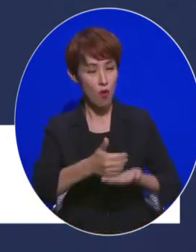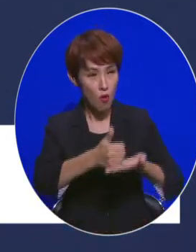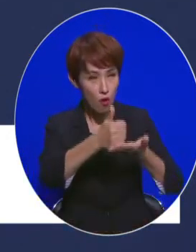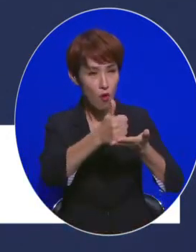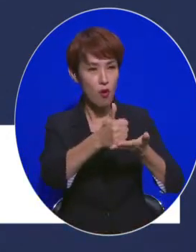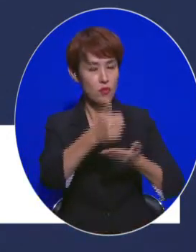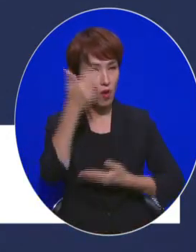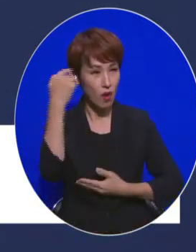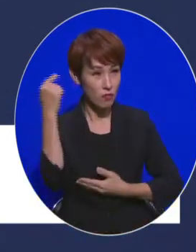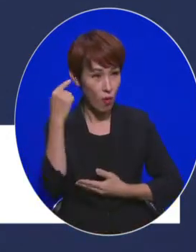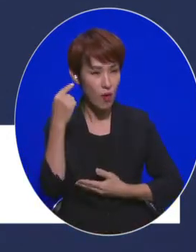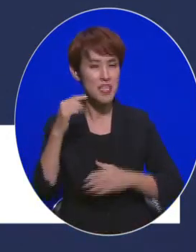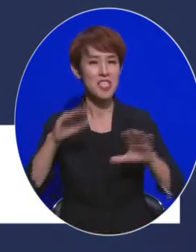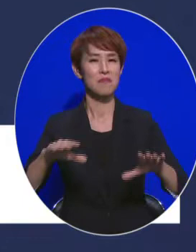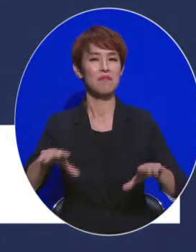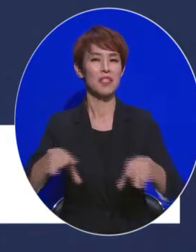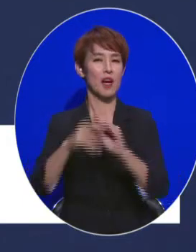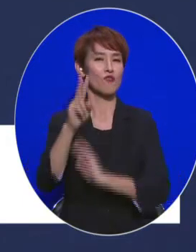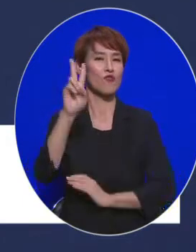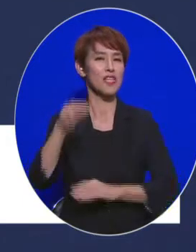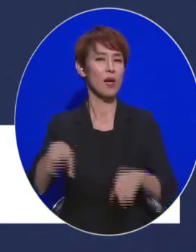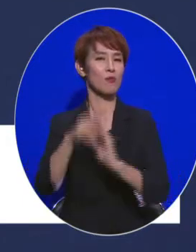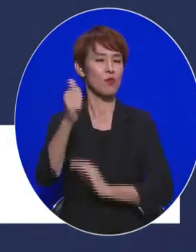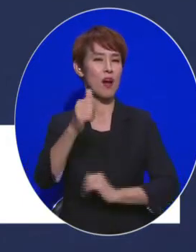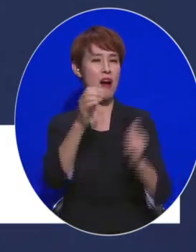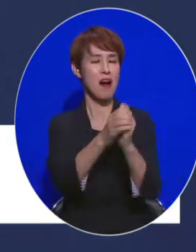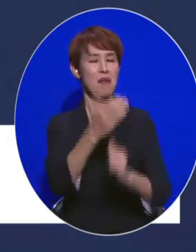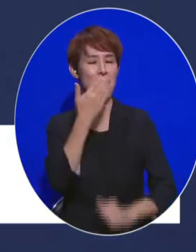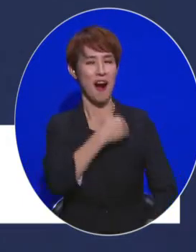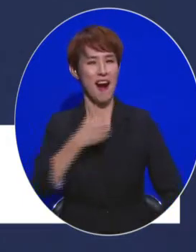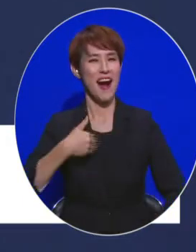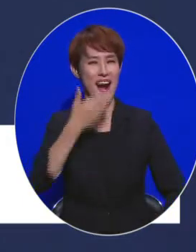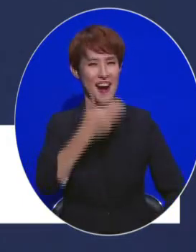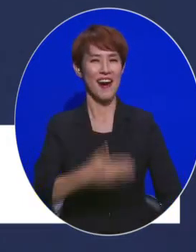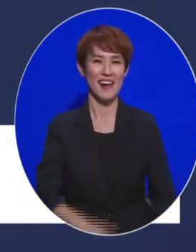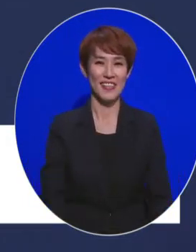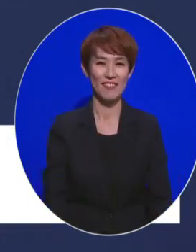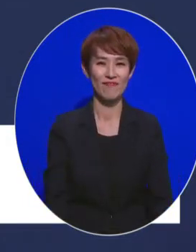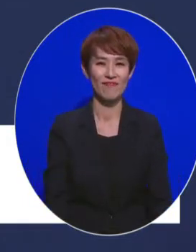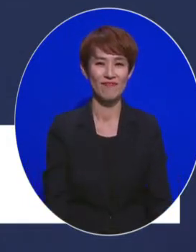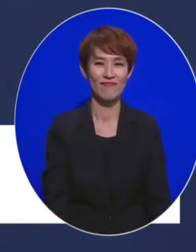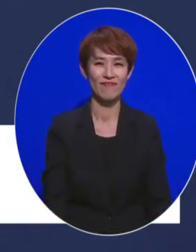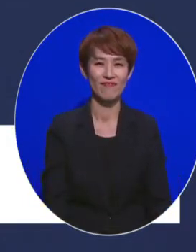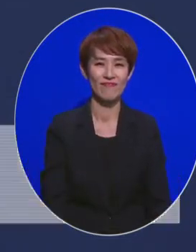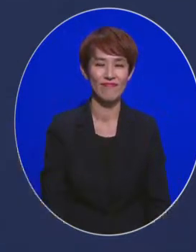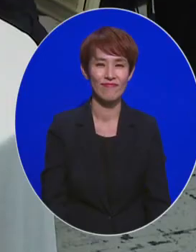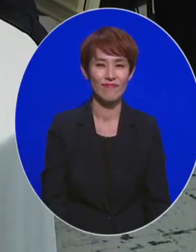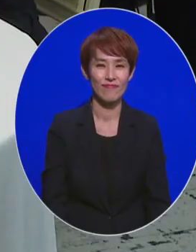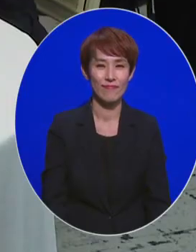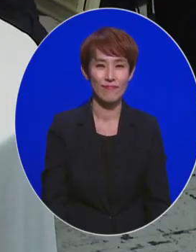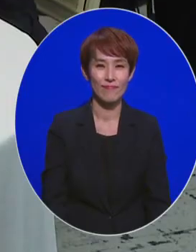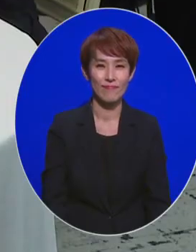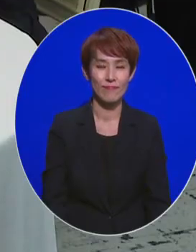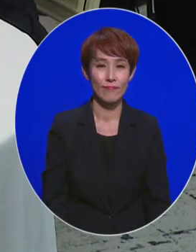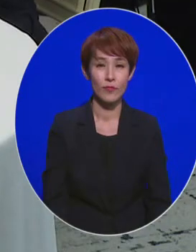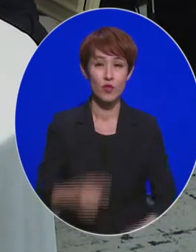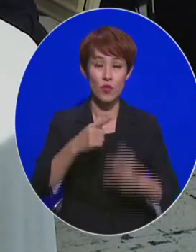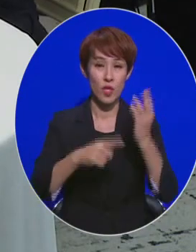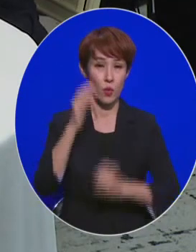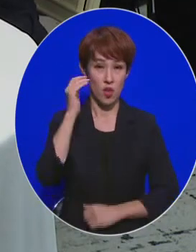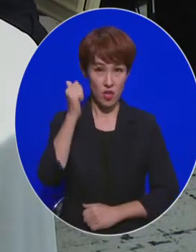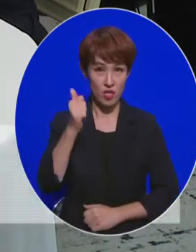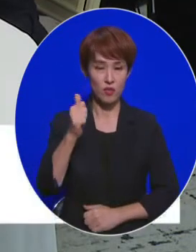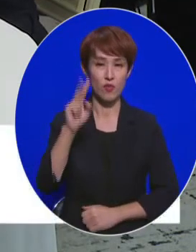철학을 들어보니 지금 당장 유엔 사무총장 하셔도 손색이 없겠다고 화답을 했습니다. 윤 대통령은